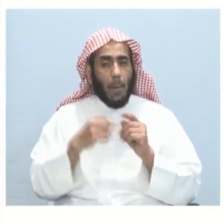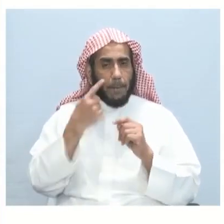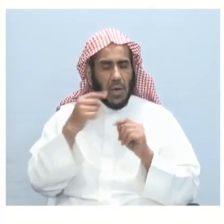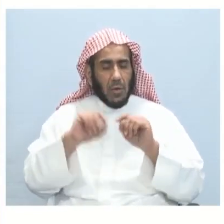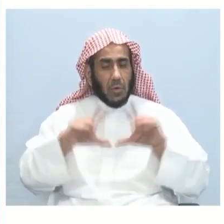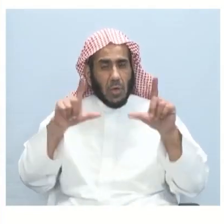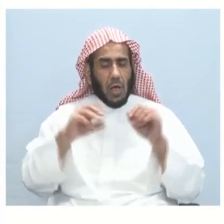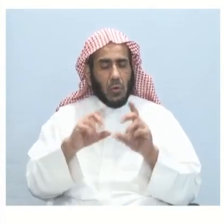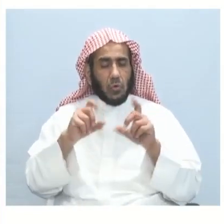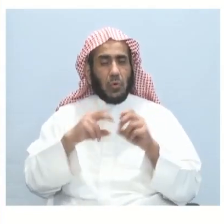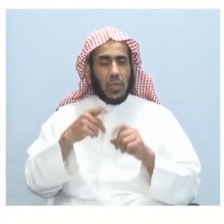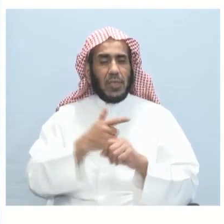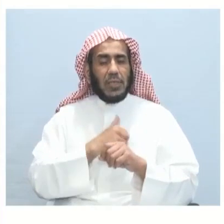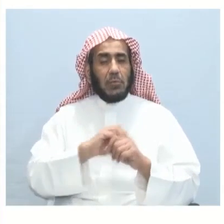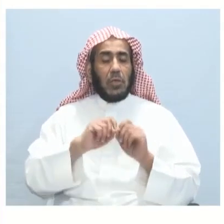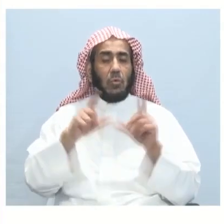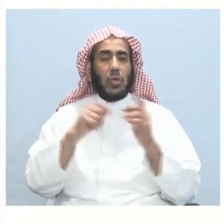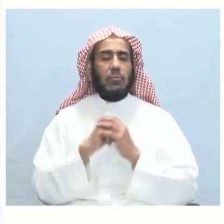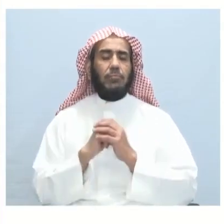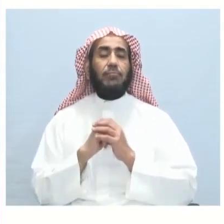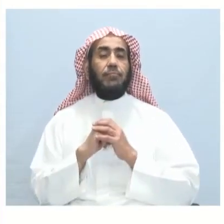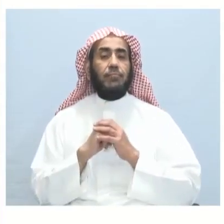او صور ذات تسميه توضيحيه